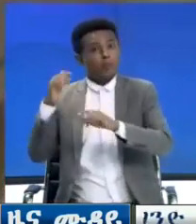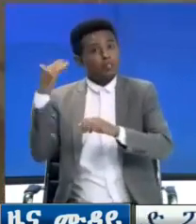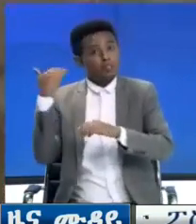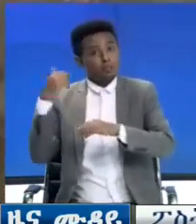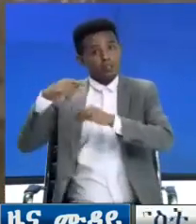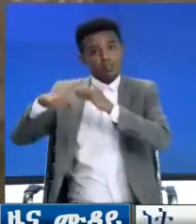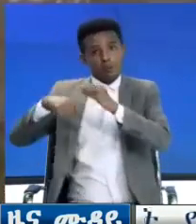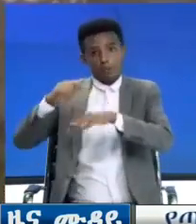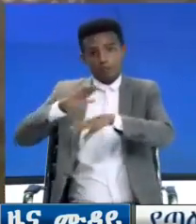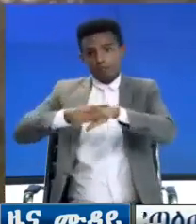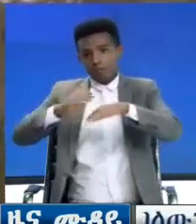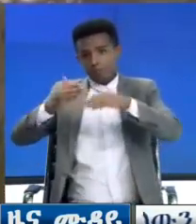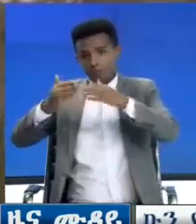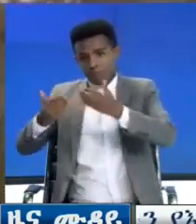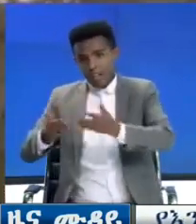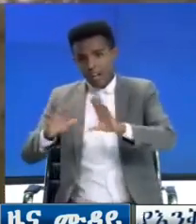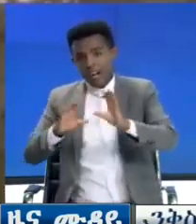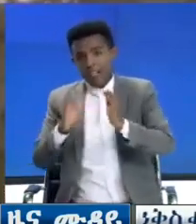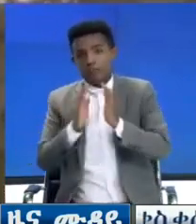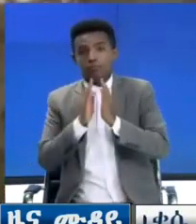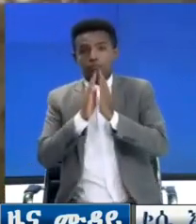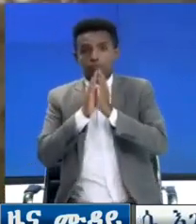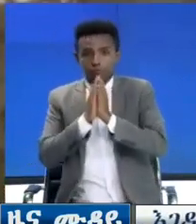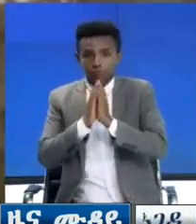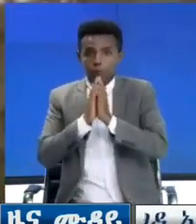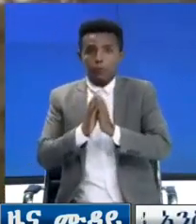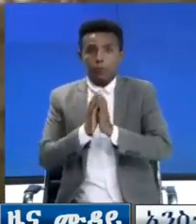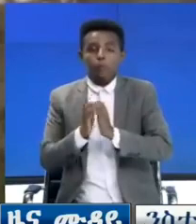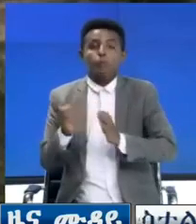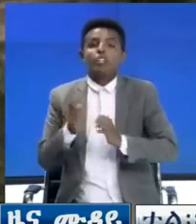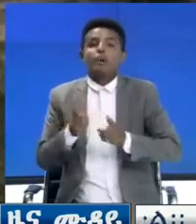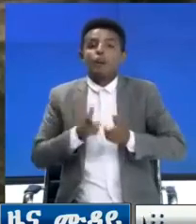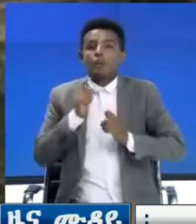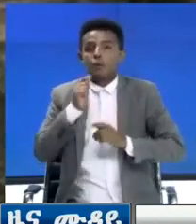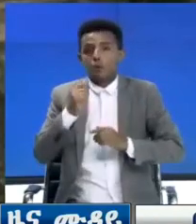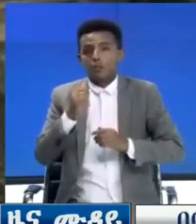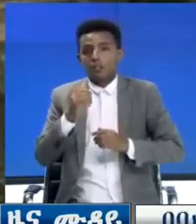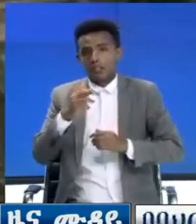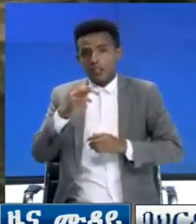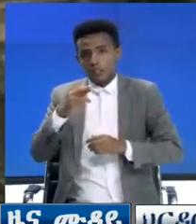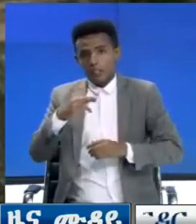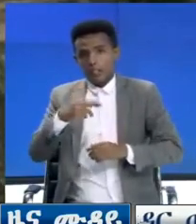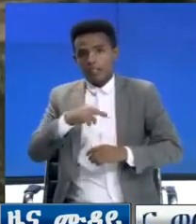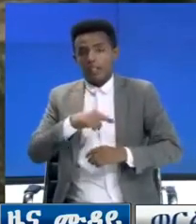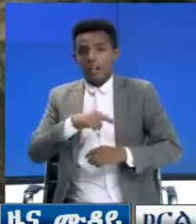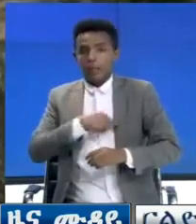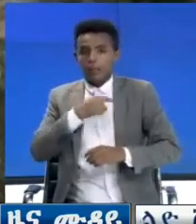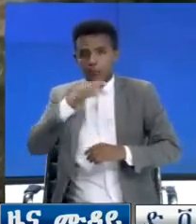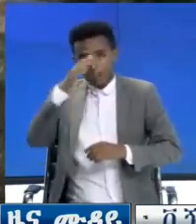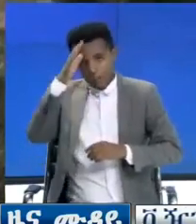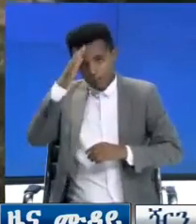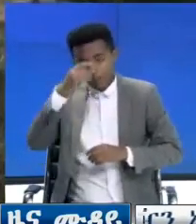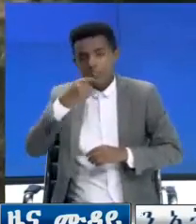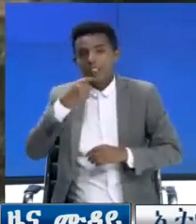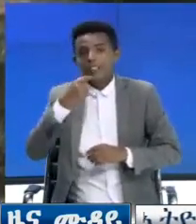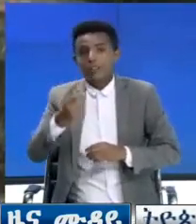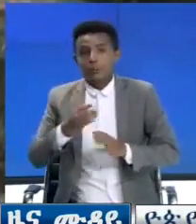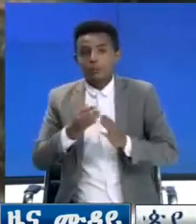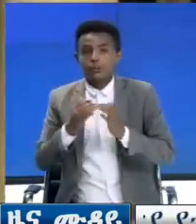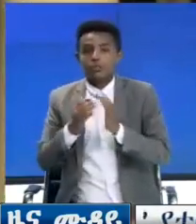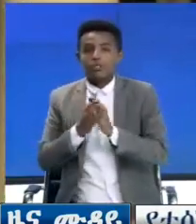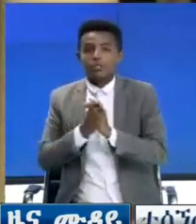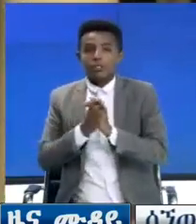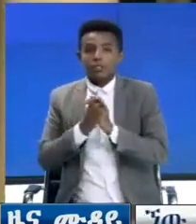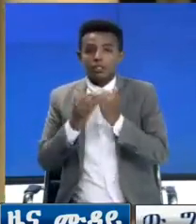ጋር ተጠራርቶ ማፍጠር እንደማይኖር ነው የሃይማኖት አባቶች የሚናገሩት። ኮሮና ቫይረስ በሽታ ስለመጣ